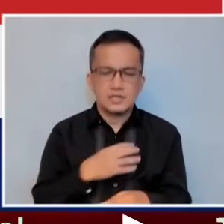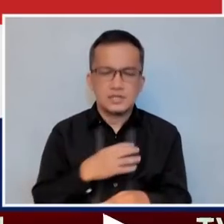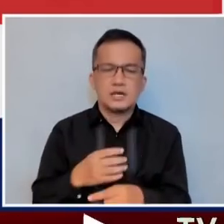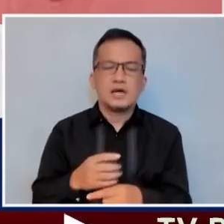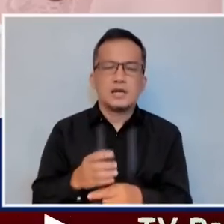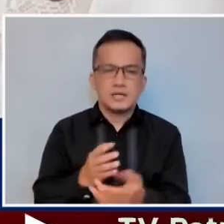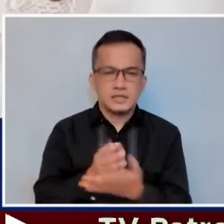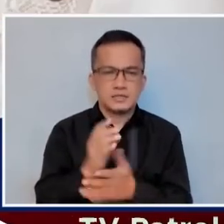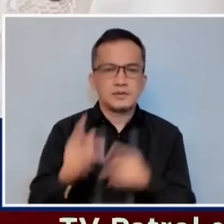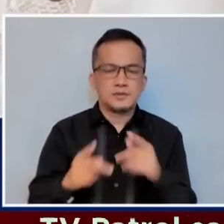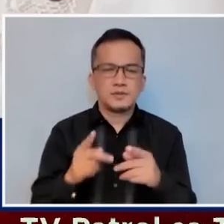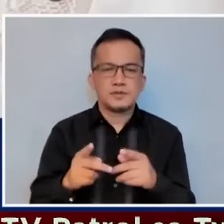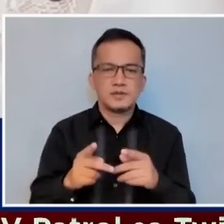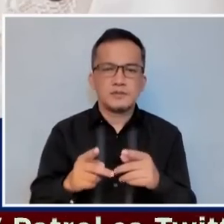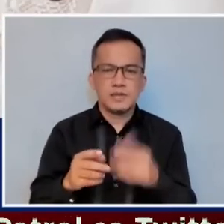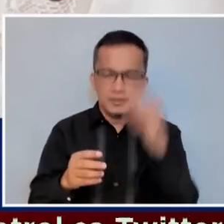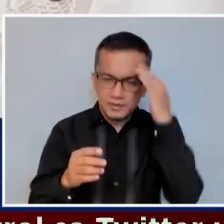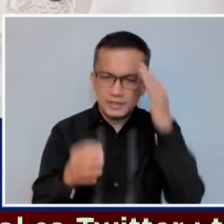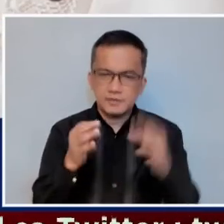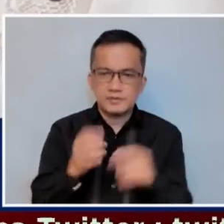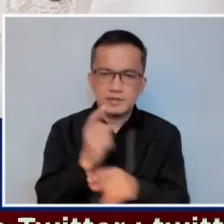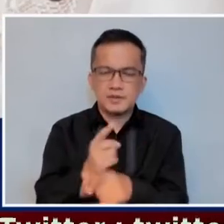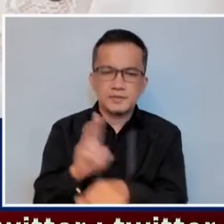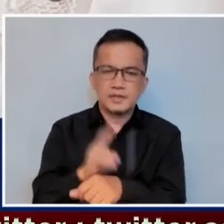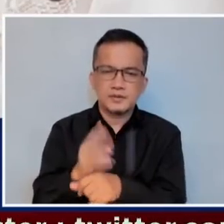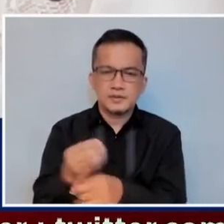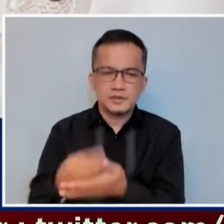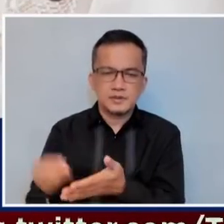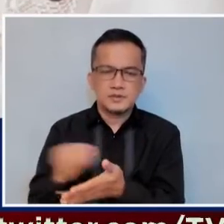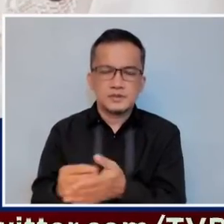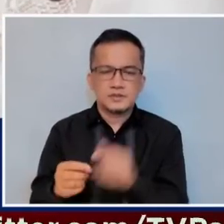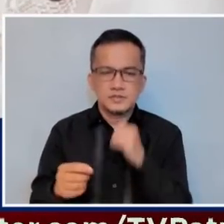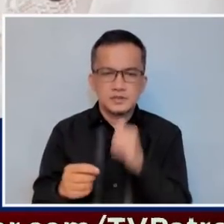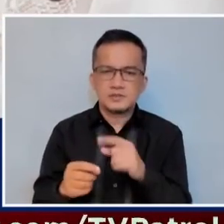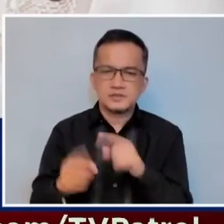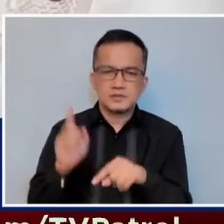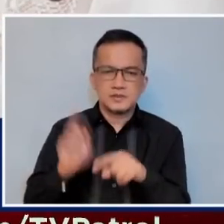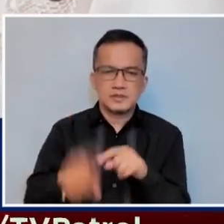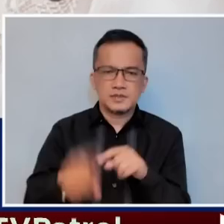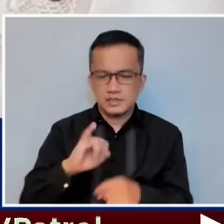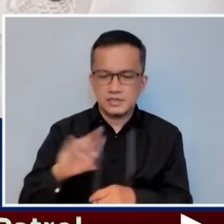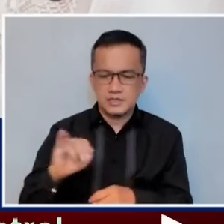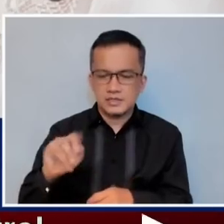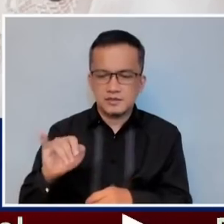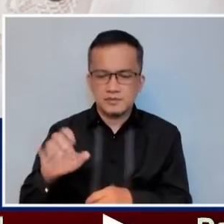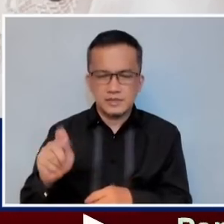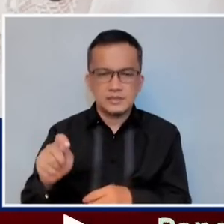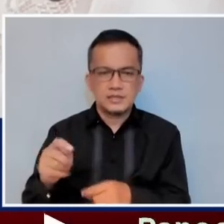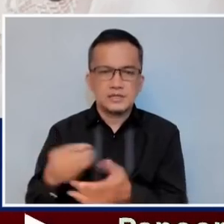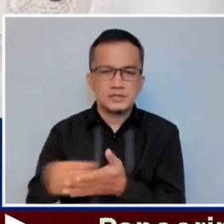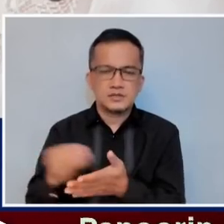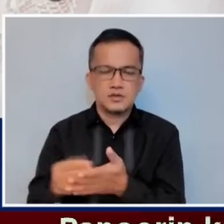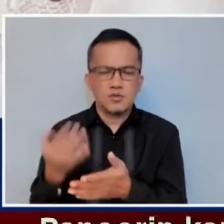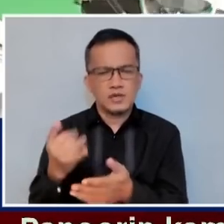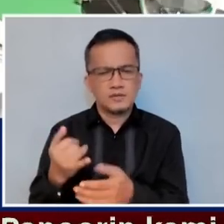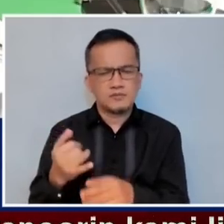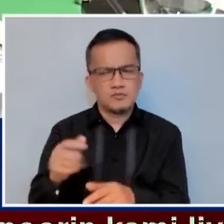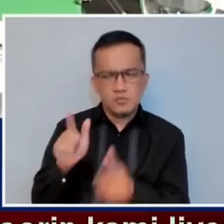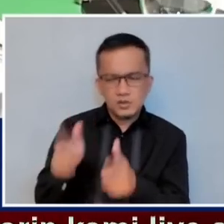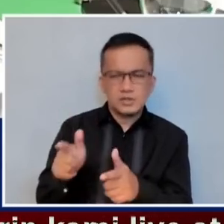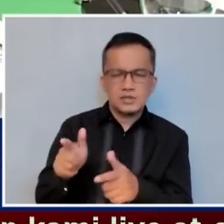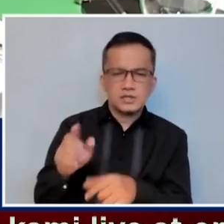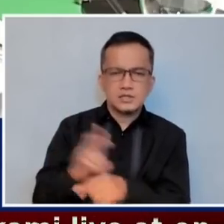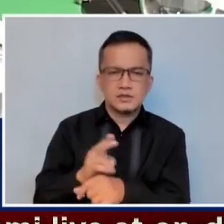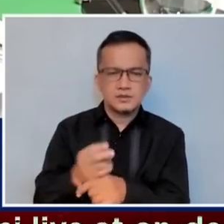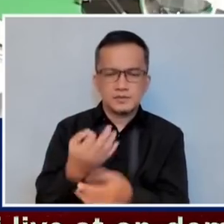ng bayan. Para kay Castro, hindi daw pwedeng sabihing irrelevant ang ginastos dahil tila ginamit umano ang pera ng bayan sa luho.